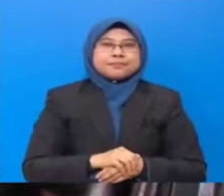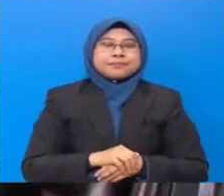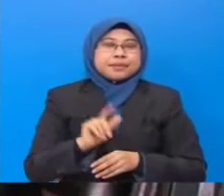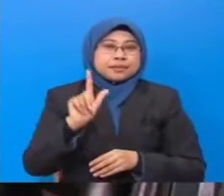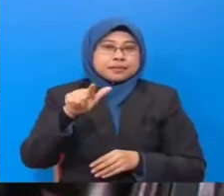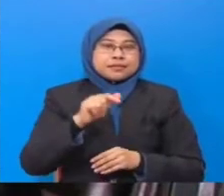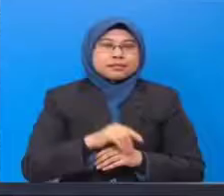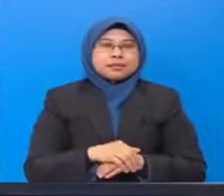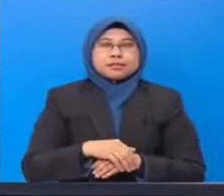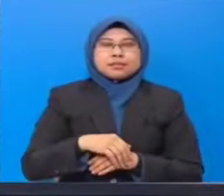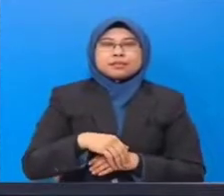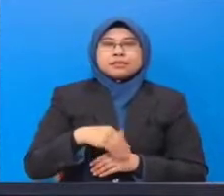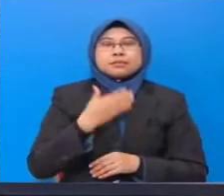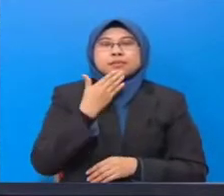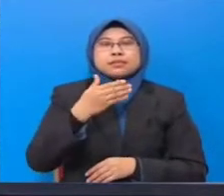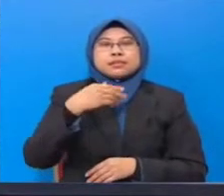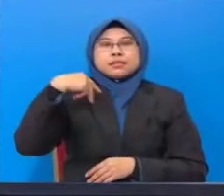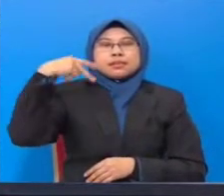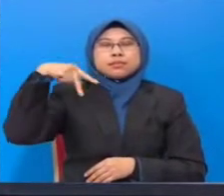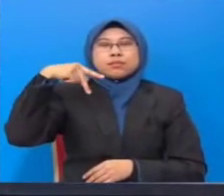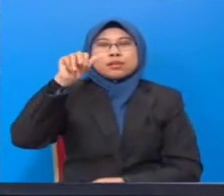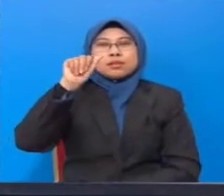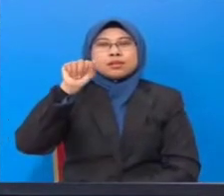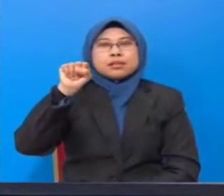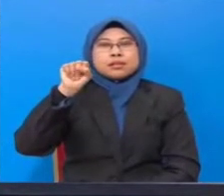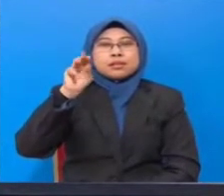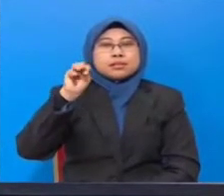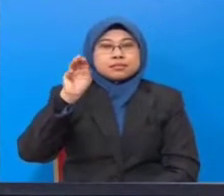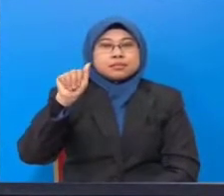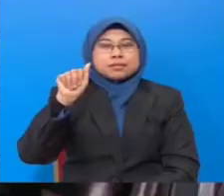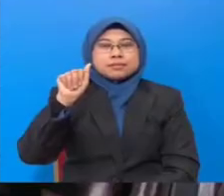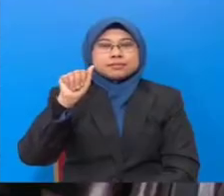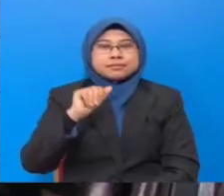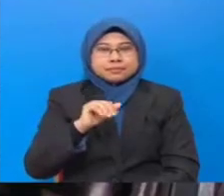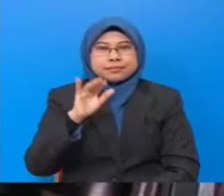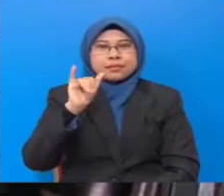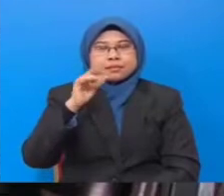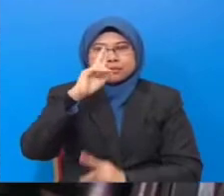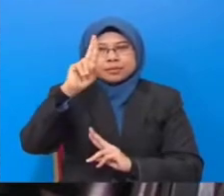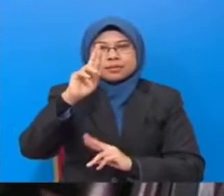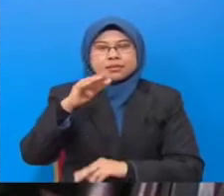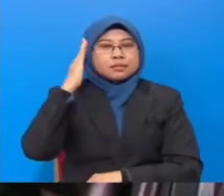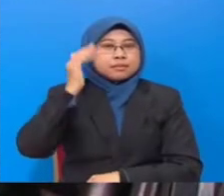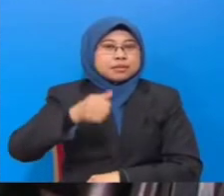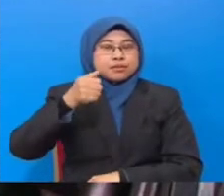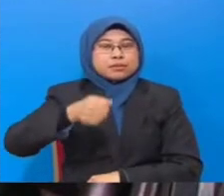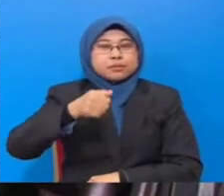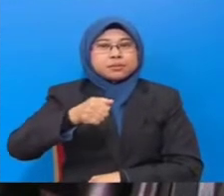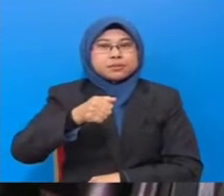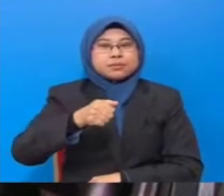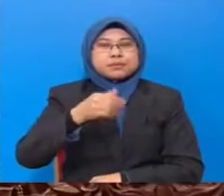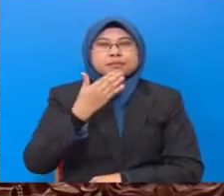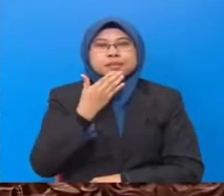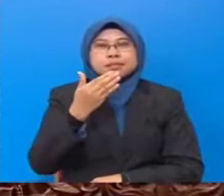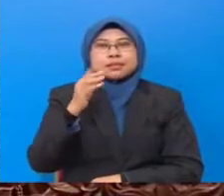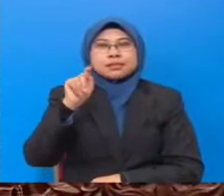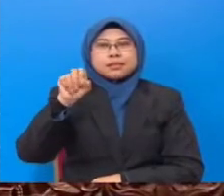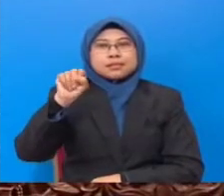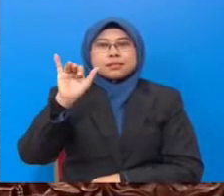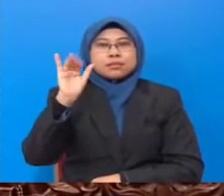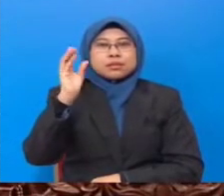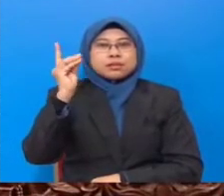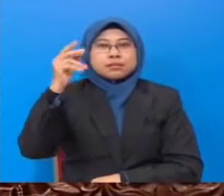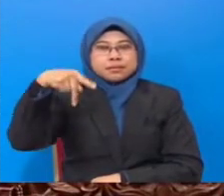Bekasi pun asma binti Husein yang pomade sama ekonomi berdampak atuh cuma kasih tahu betul soal